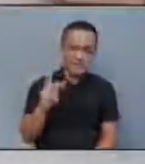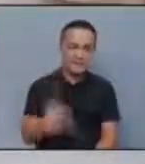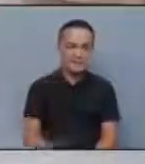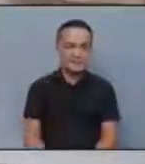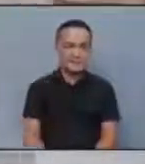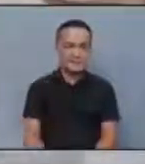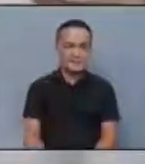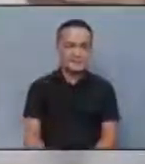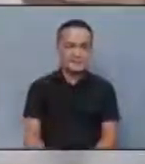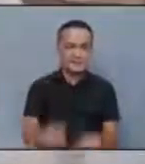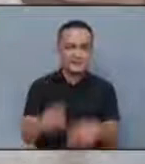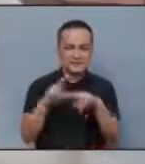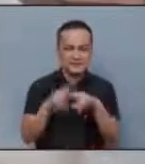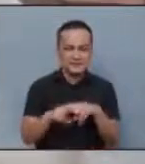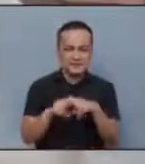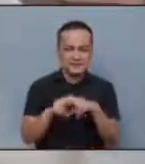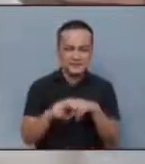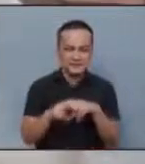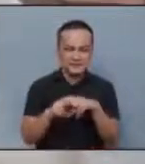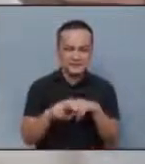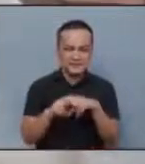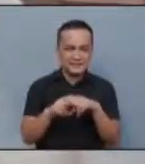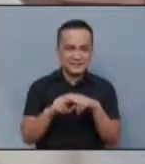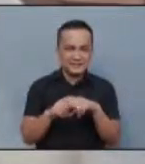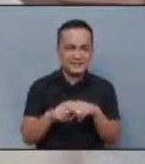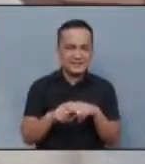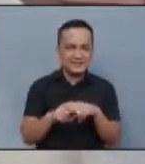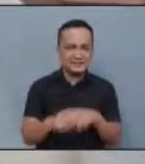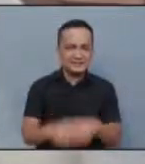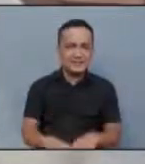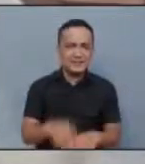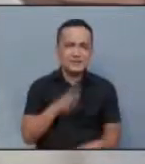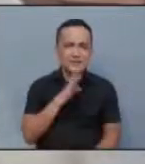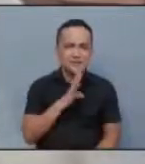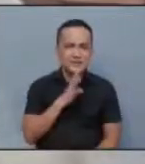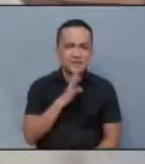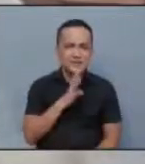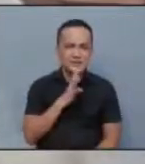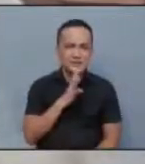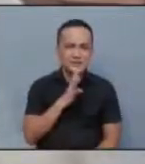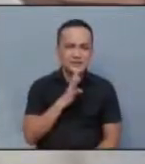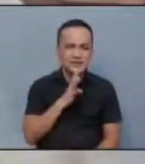Sit. Speak. Speak.